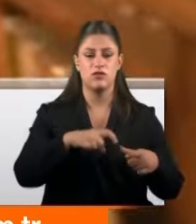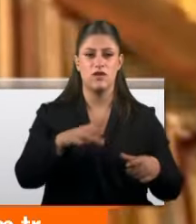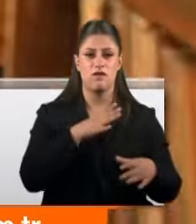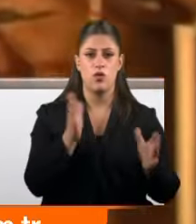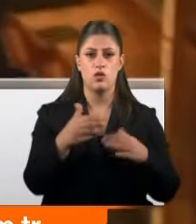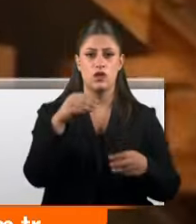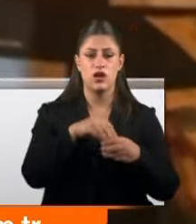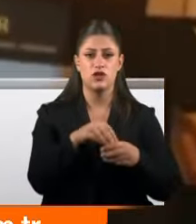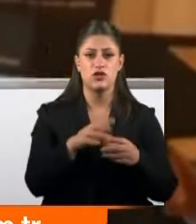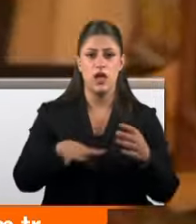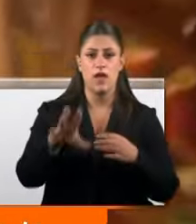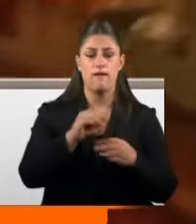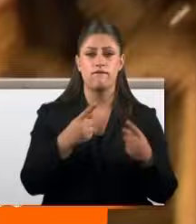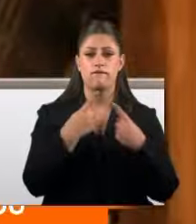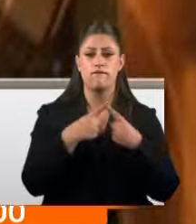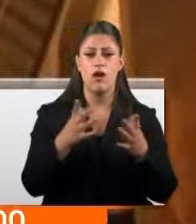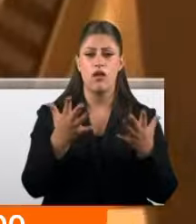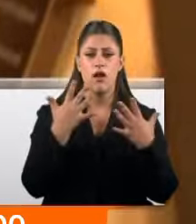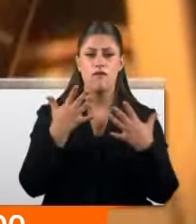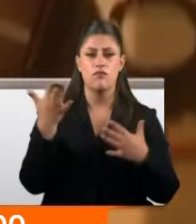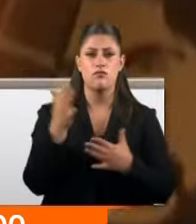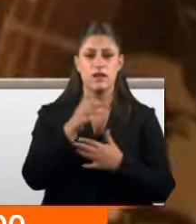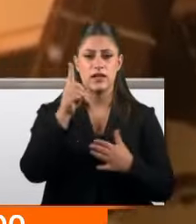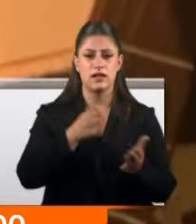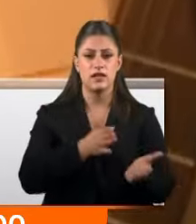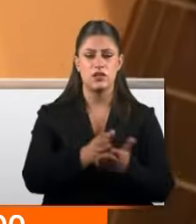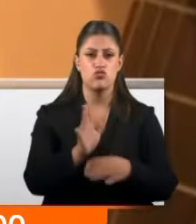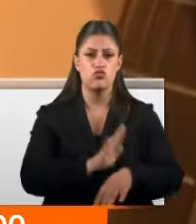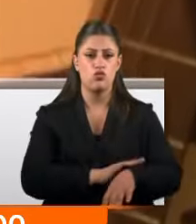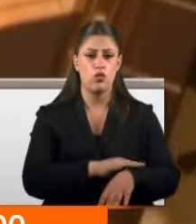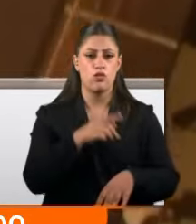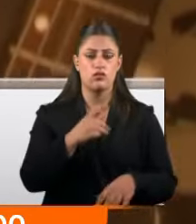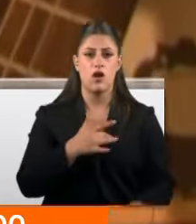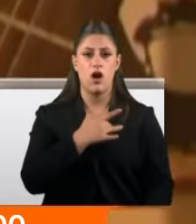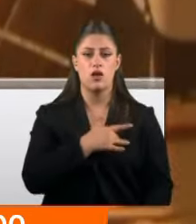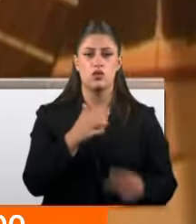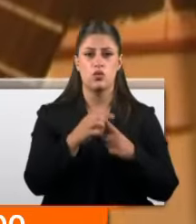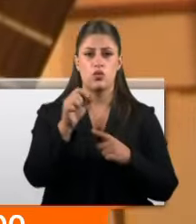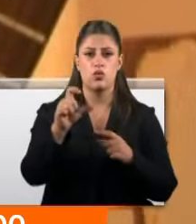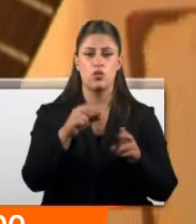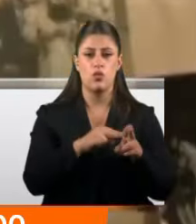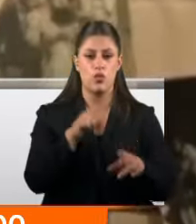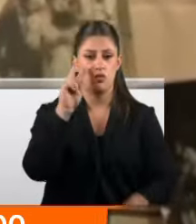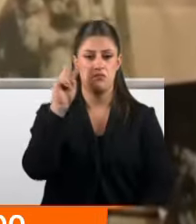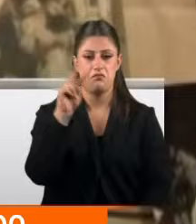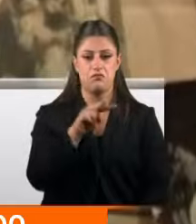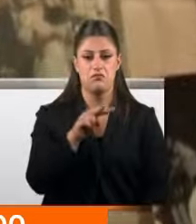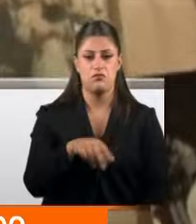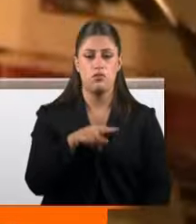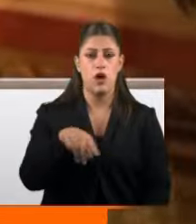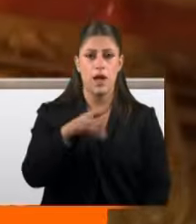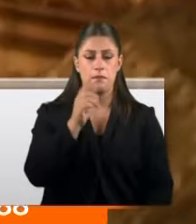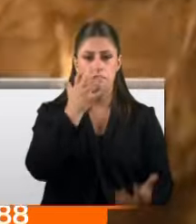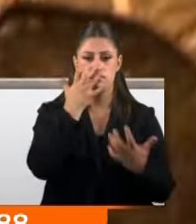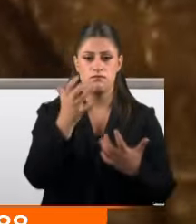köşesi farklı bir atmosfer. İşte ilk girdiğinizde sol tarafta sizi Anadolu rock köşesi karşılıyor. Bunların hepsi bir emek.